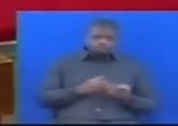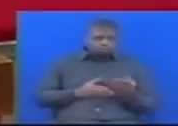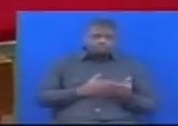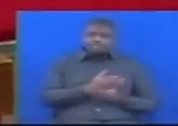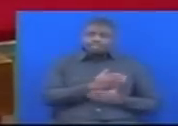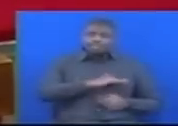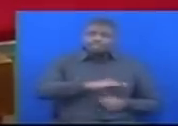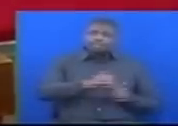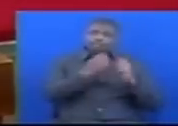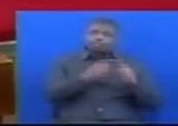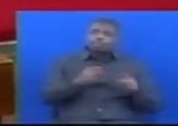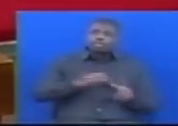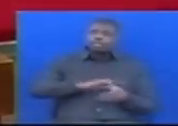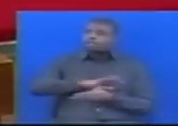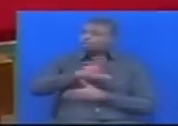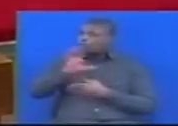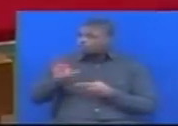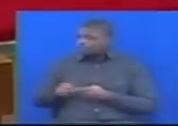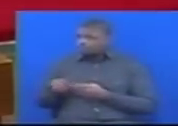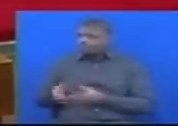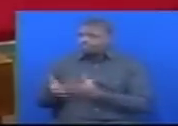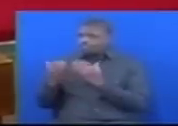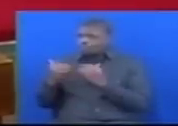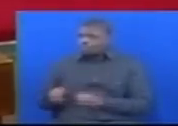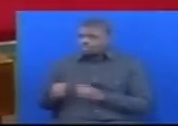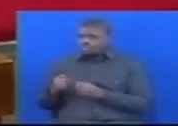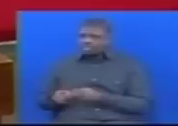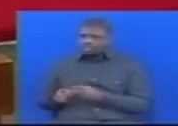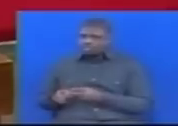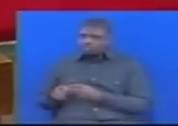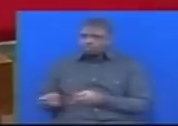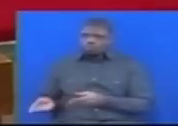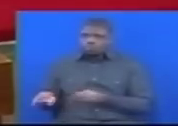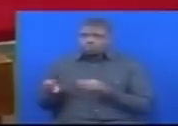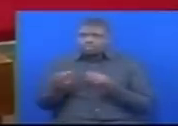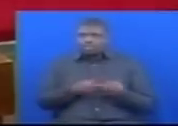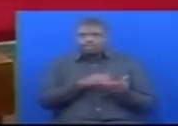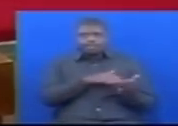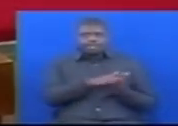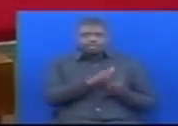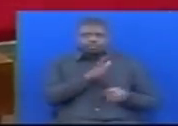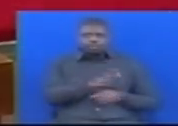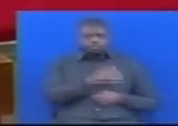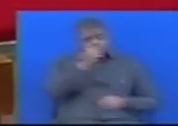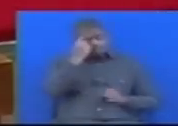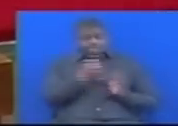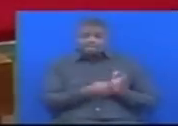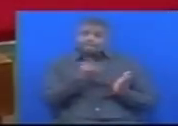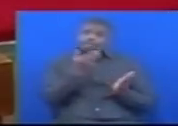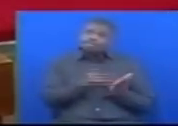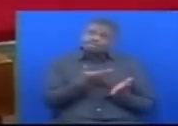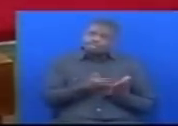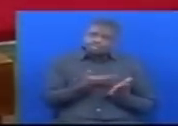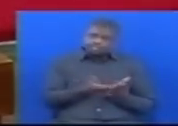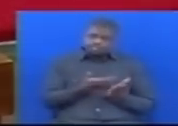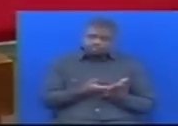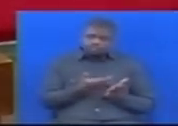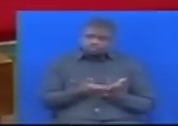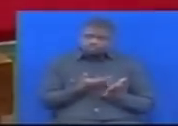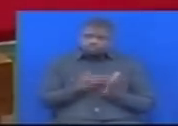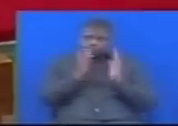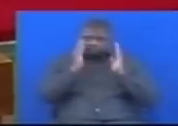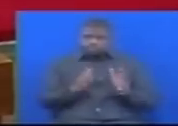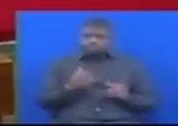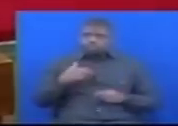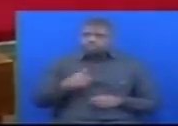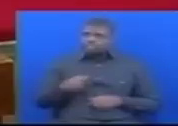kupitia mashamba pori yote na kuweza kuyaletea maelekezo yake kwa maana kuleta mapendekezo kwa